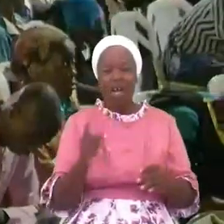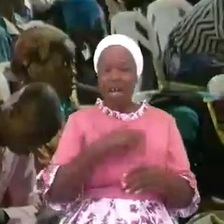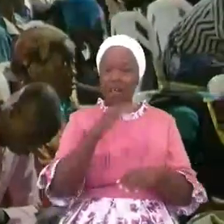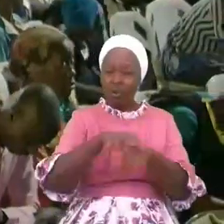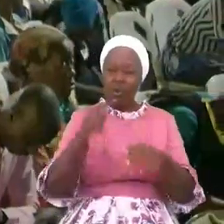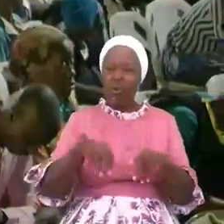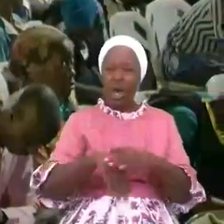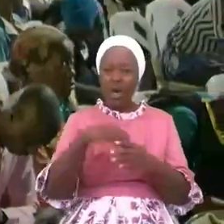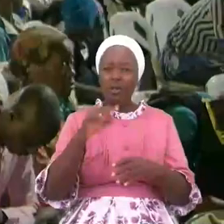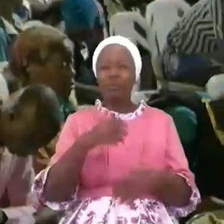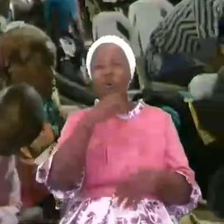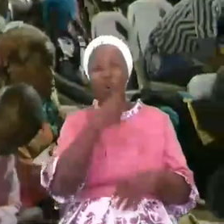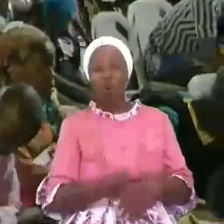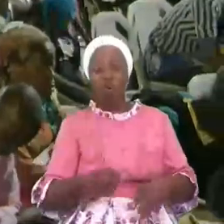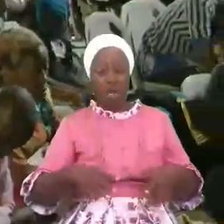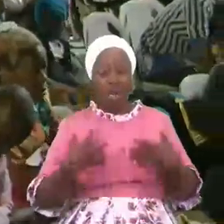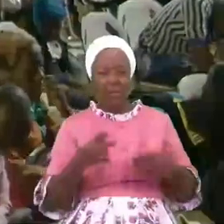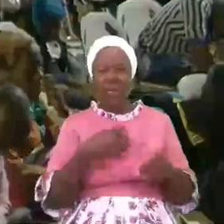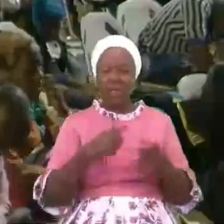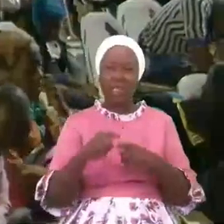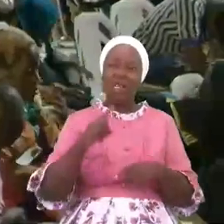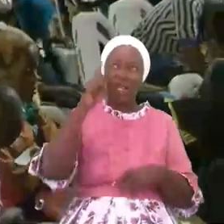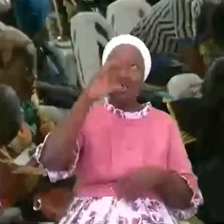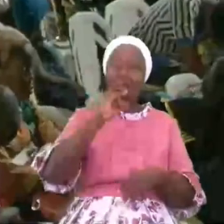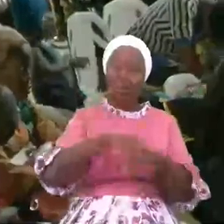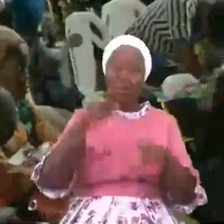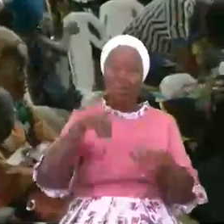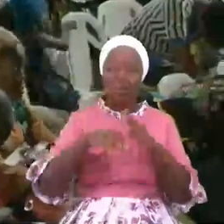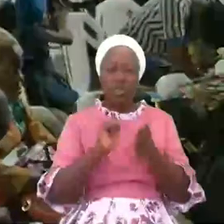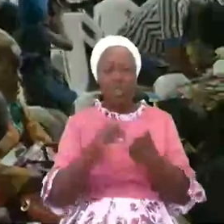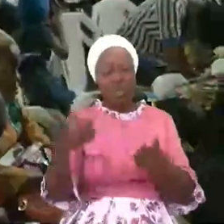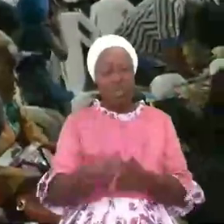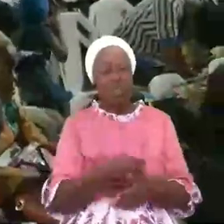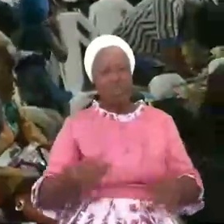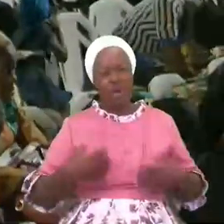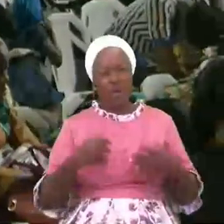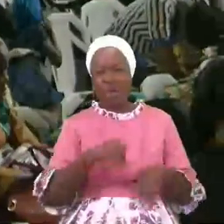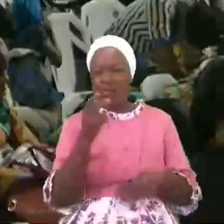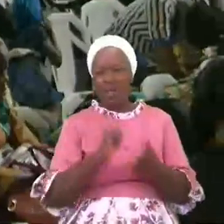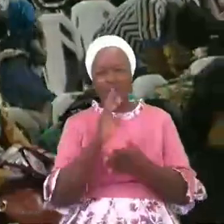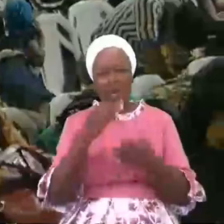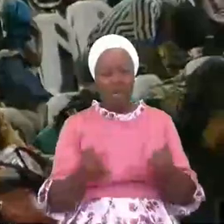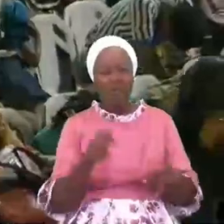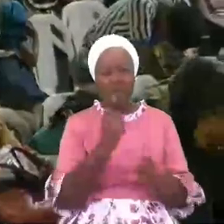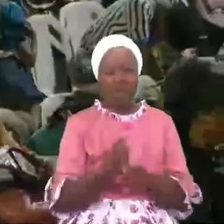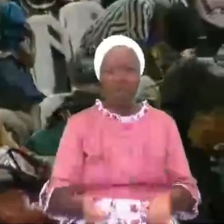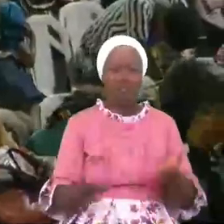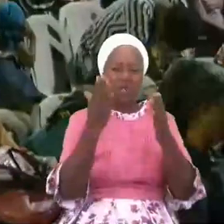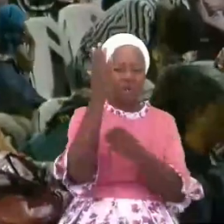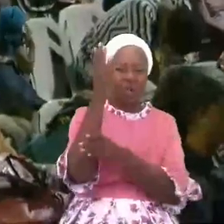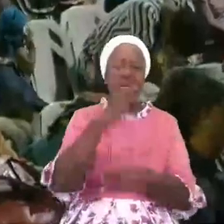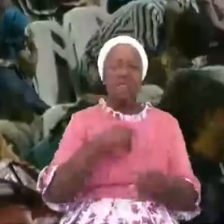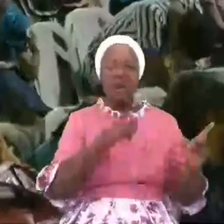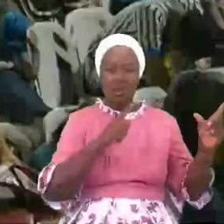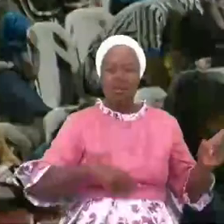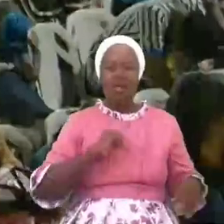à sortir de l'ancienne vie et il t'appelle à la nouvelle vie, n'importe où tu es. Où es-tu? Lève ta main. Seigneur, je viens.